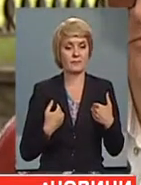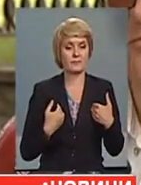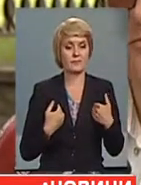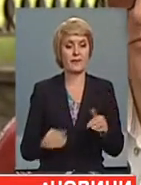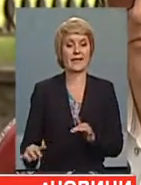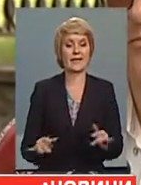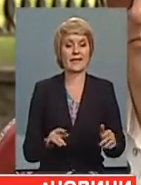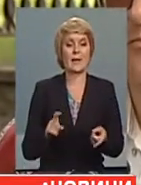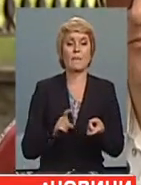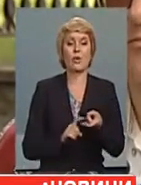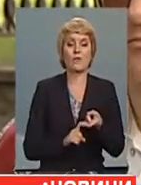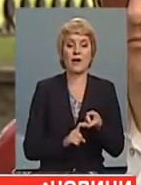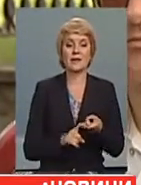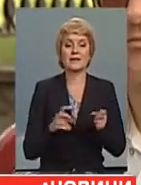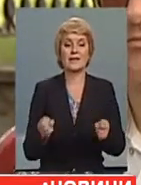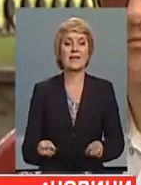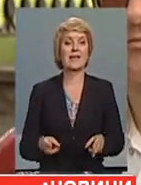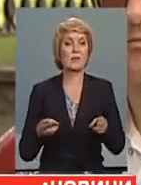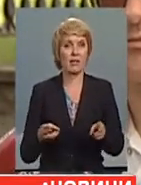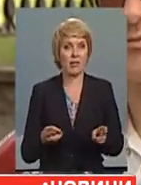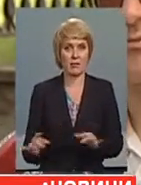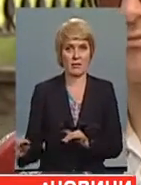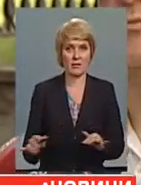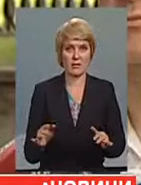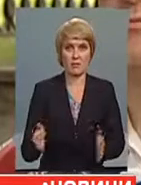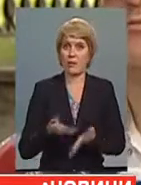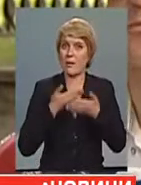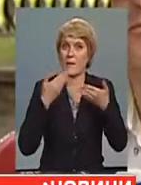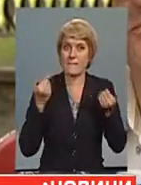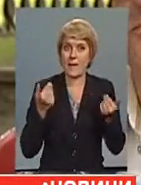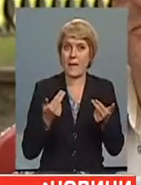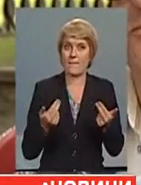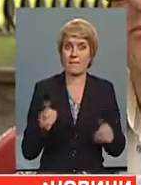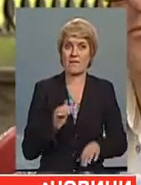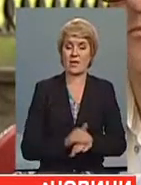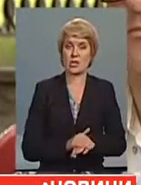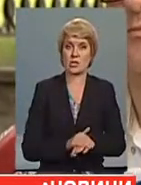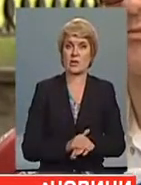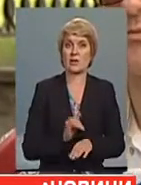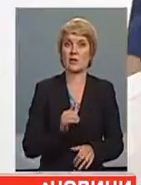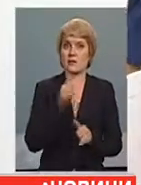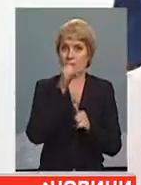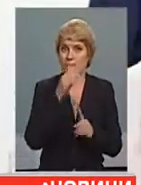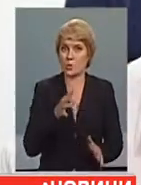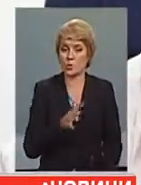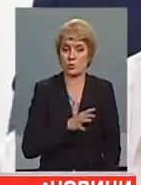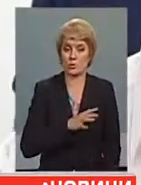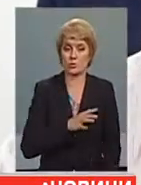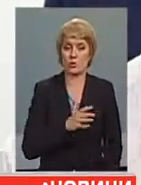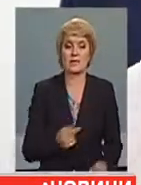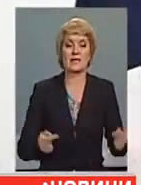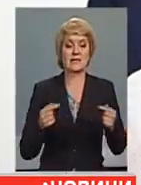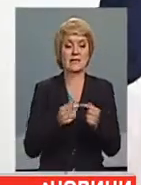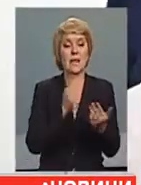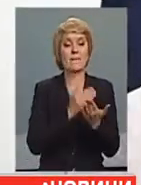моїх дій, пов'язаних з якимись кримінальними діями, немає підтвердження. І їх і не може бути. Згідно порядку